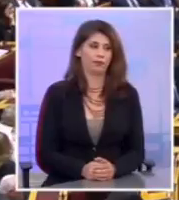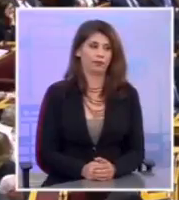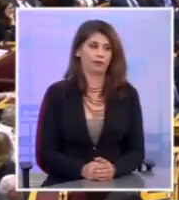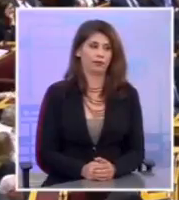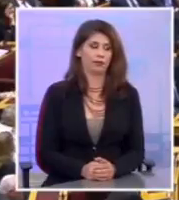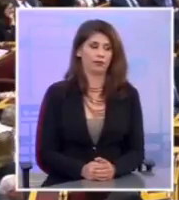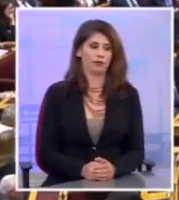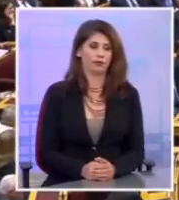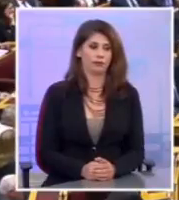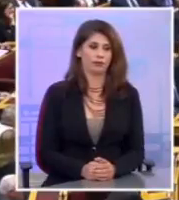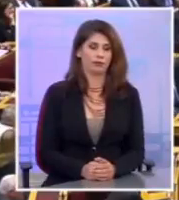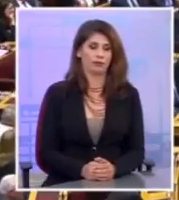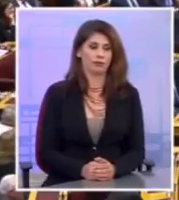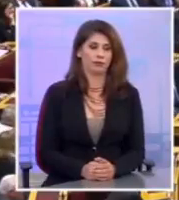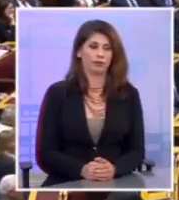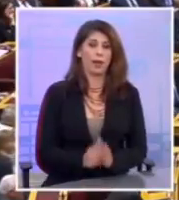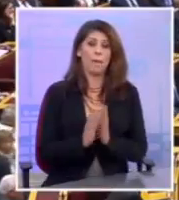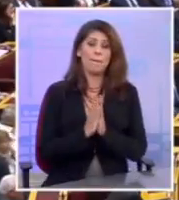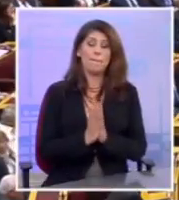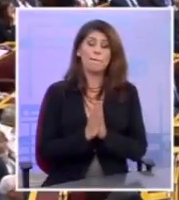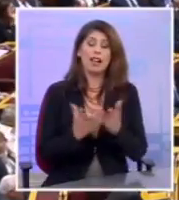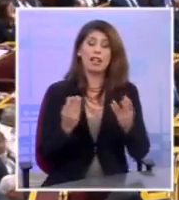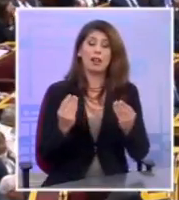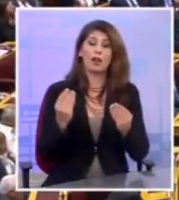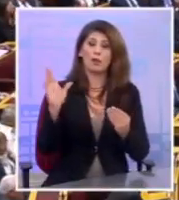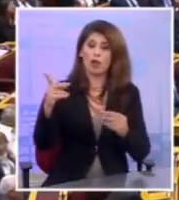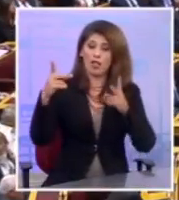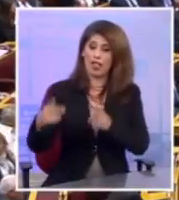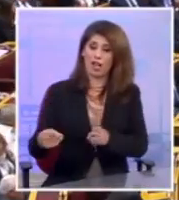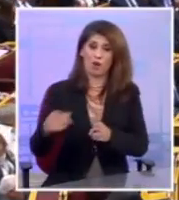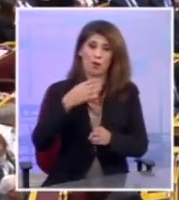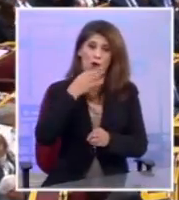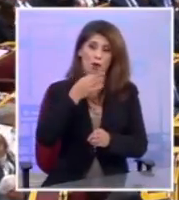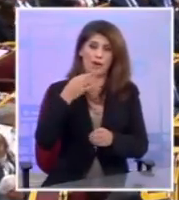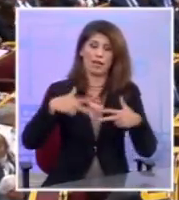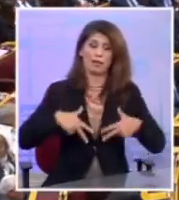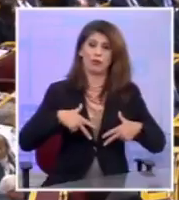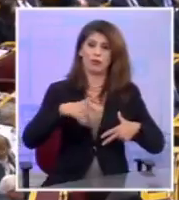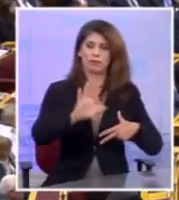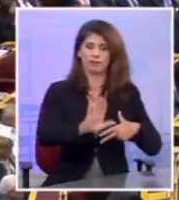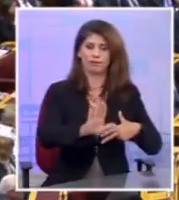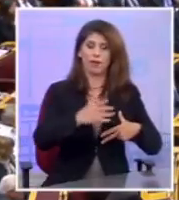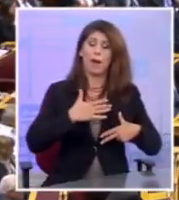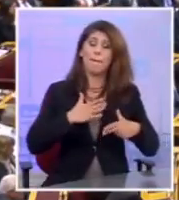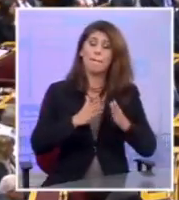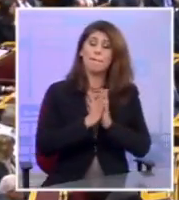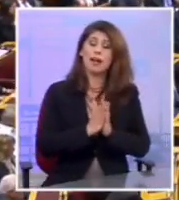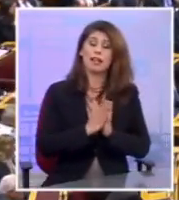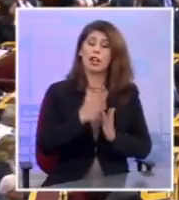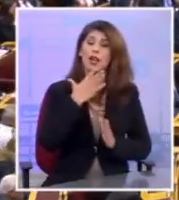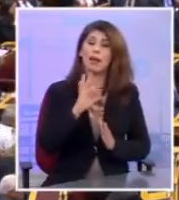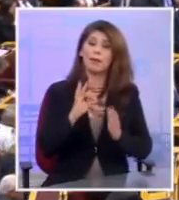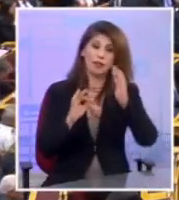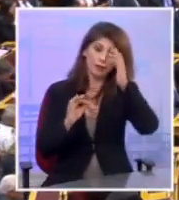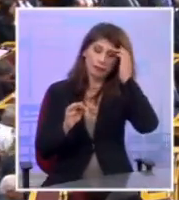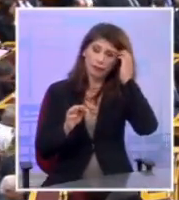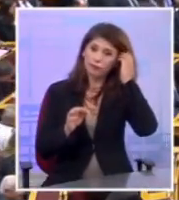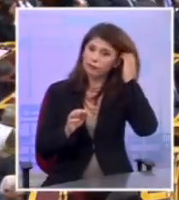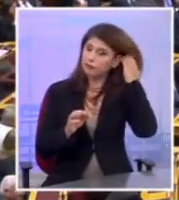Κύριοι, παρακαλώ πολύ. Ένα λεπτό, κύριε Τσακαλώτο. Κοιτάξτε, επειδή είμαστε...